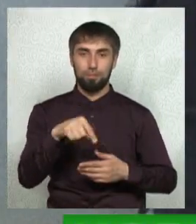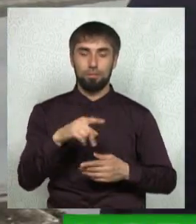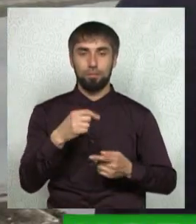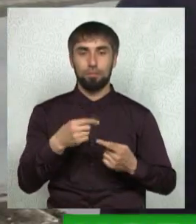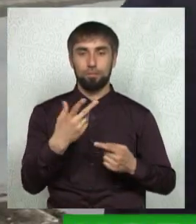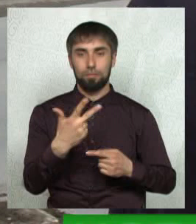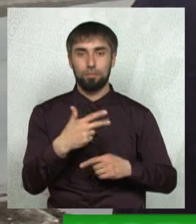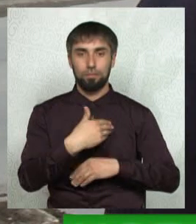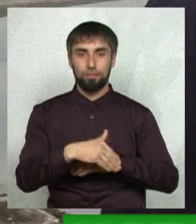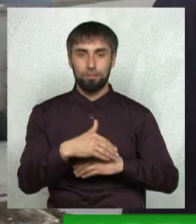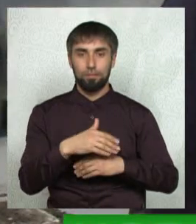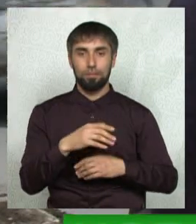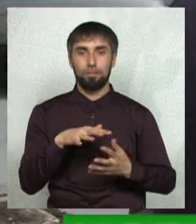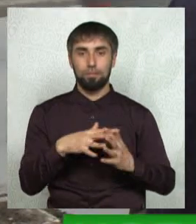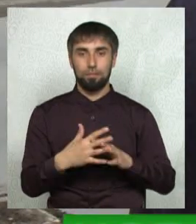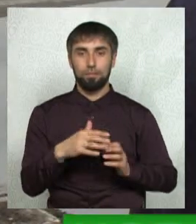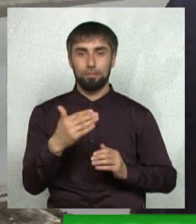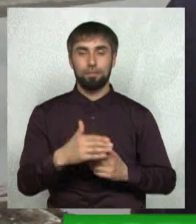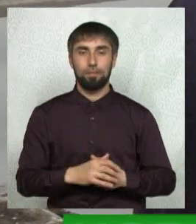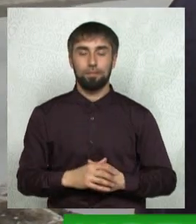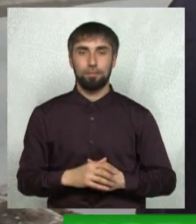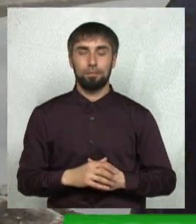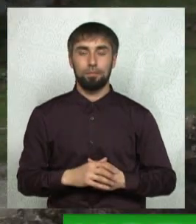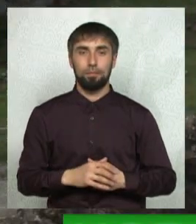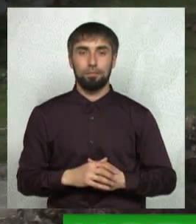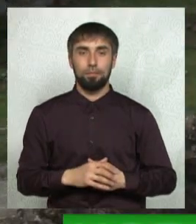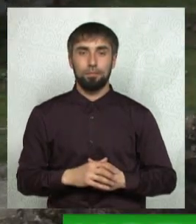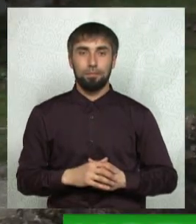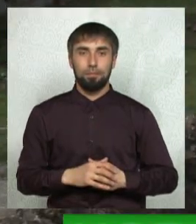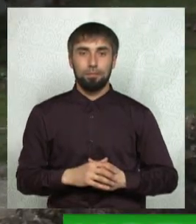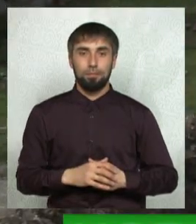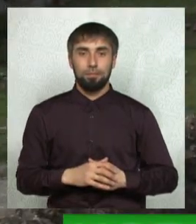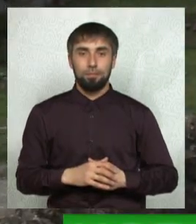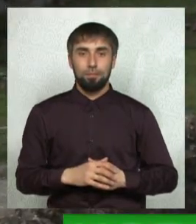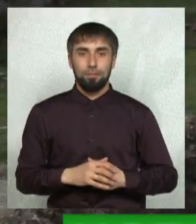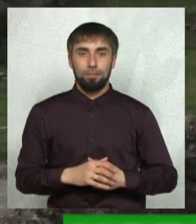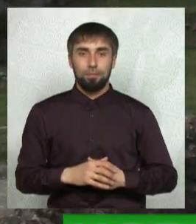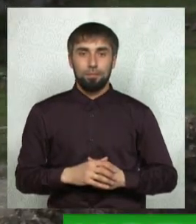еще трех улицах сельского поселения. Муслим Ганиев, Магомед Шаухалов, Новости 24.